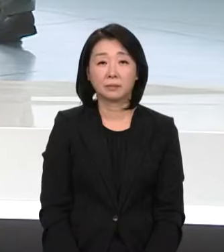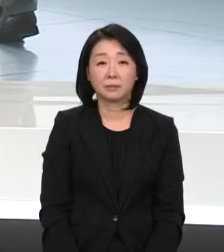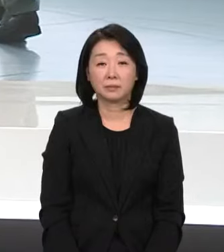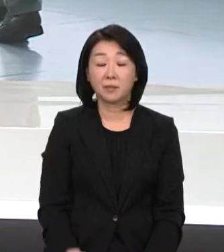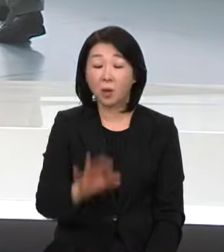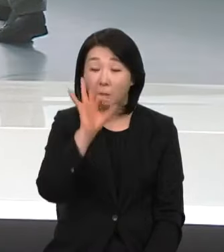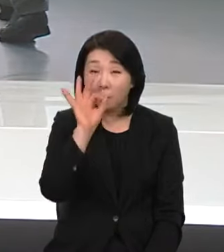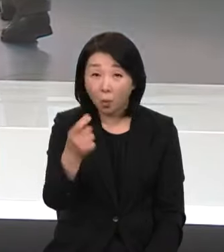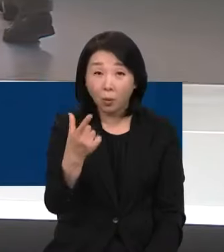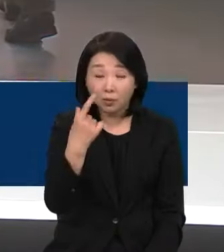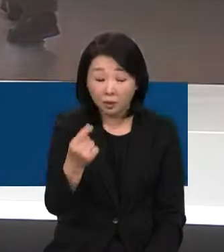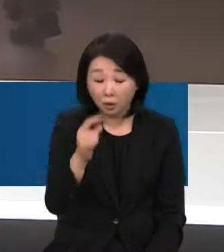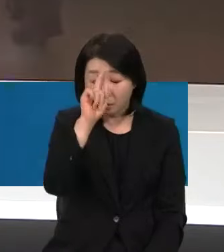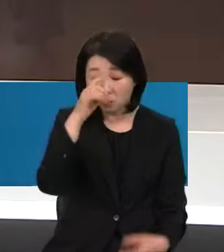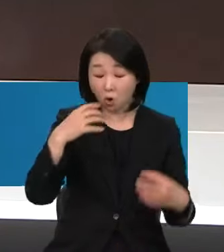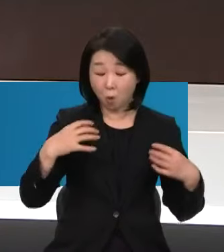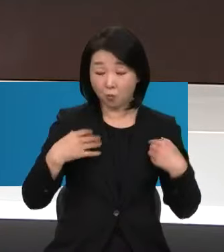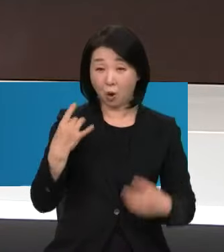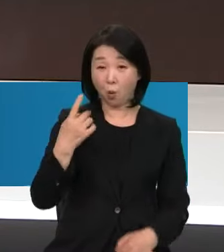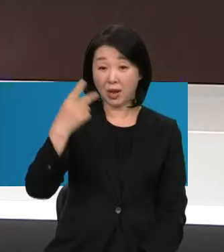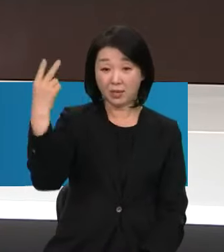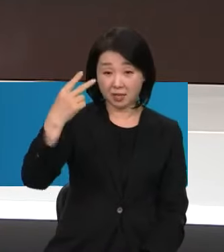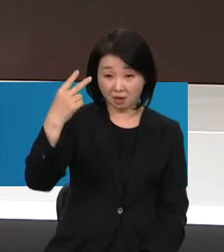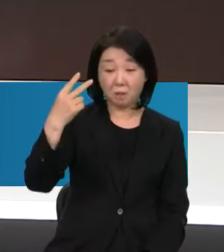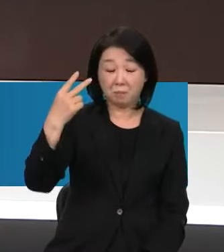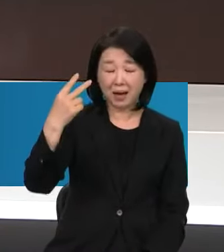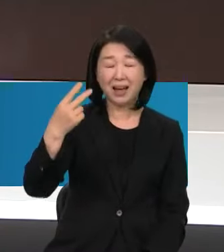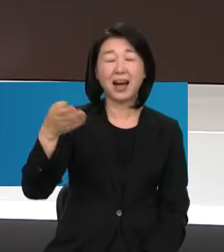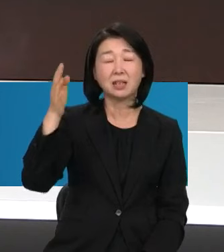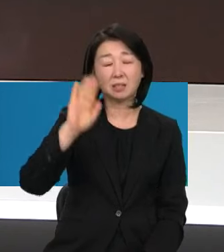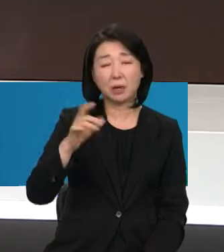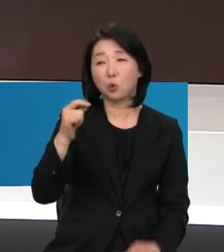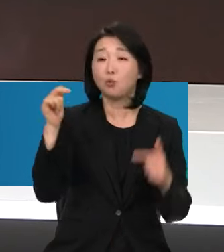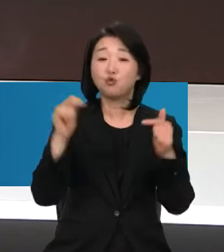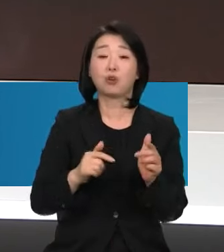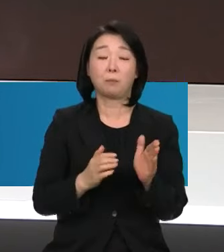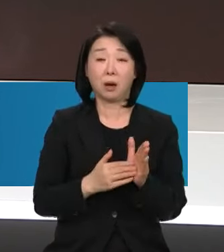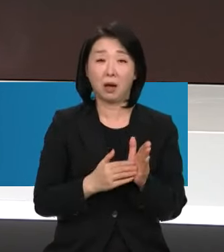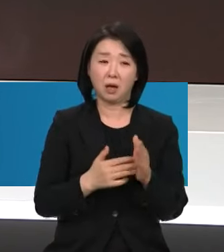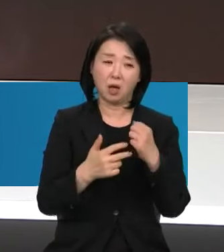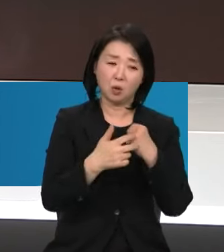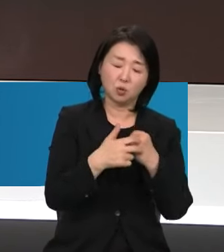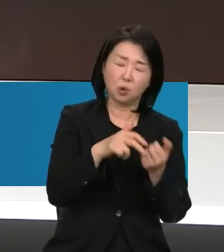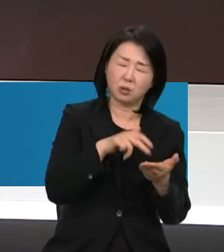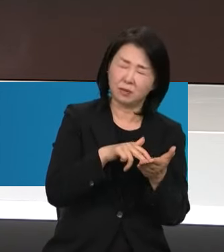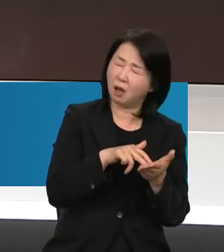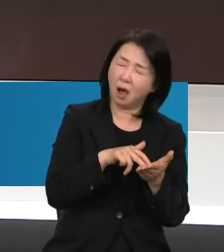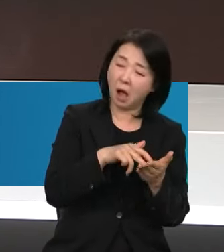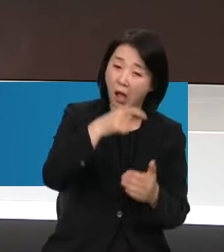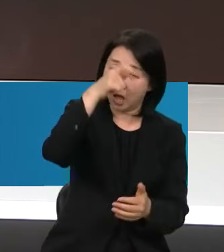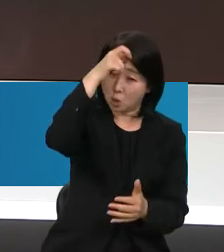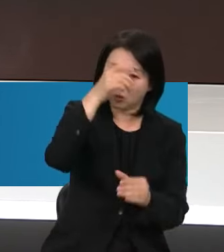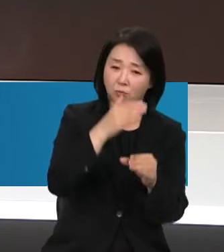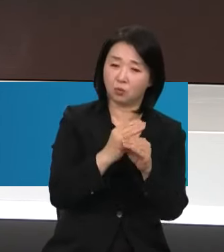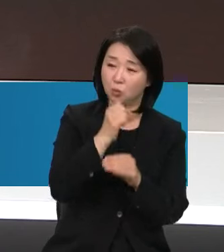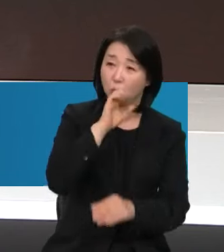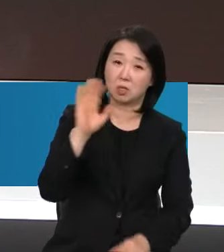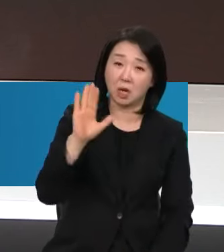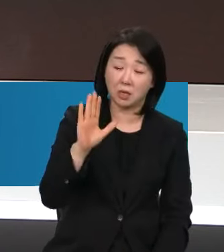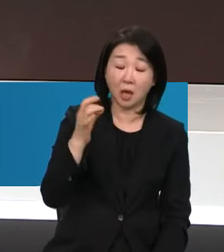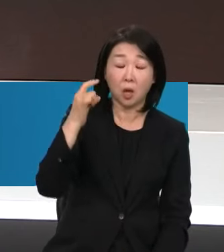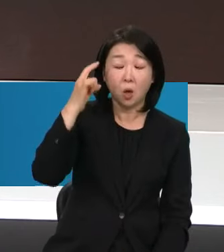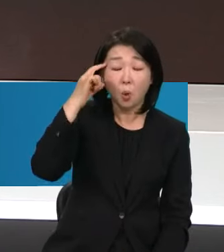보신 것처럼 정부가 2천 명 증원 방침에서 한 발 물러선 셈이지만 의료계 반응은 싸늘합니다. 의대 증원을 아예